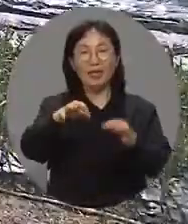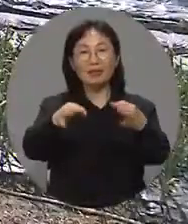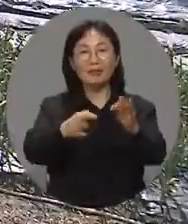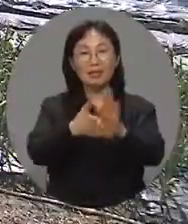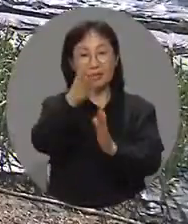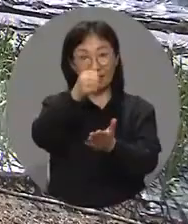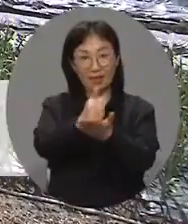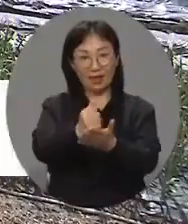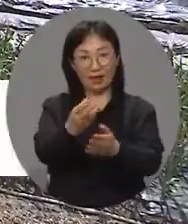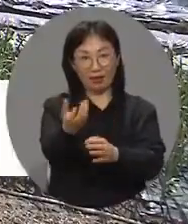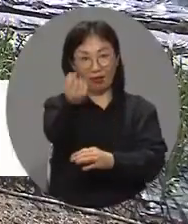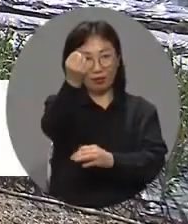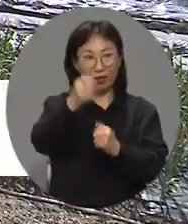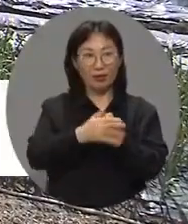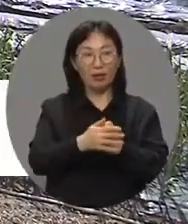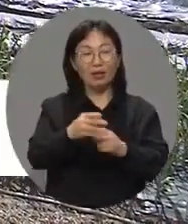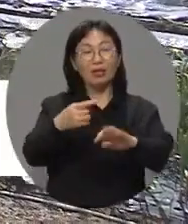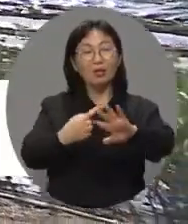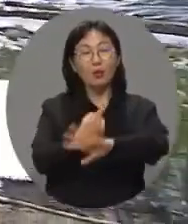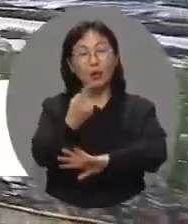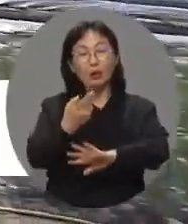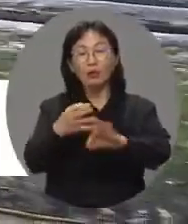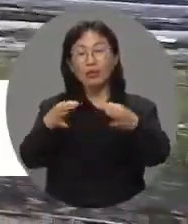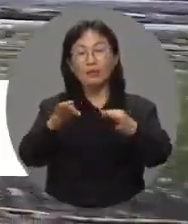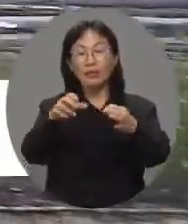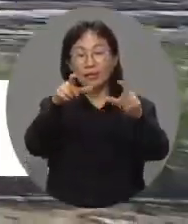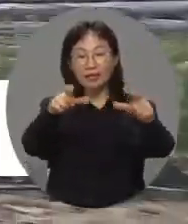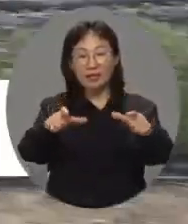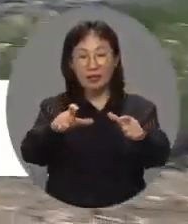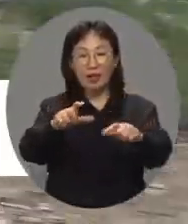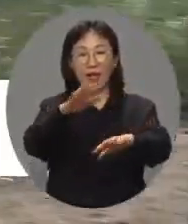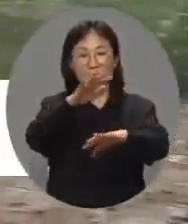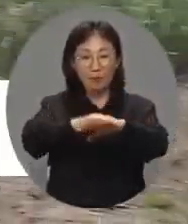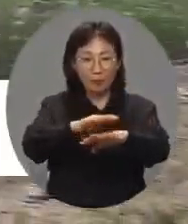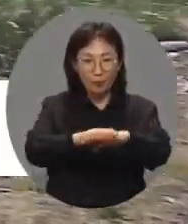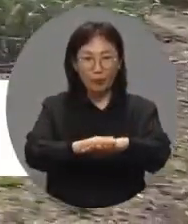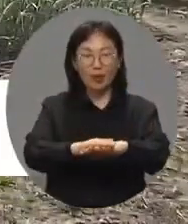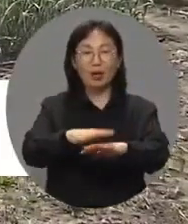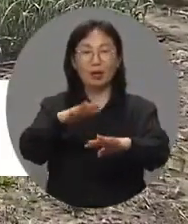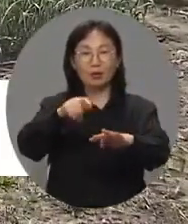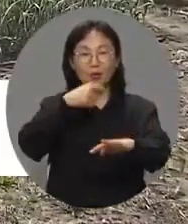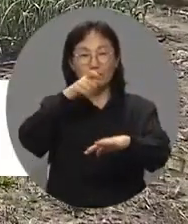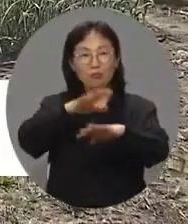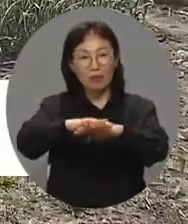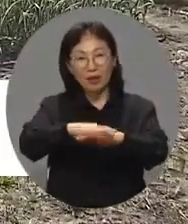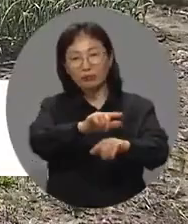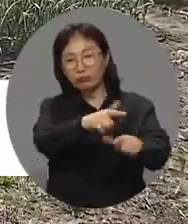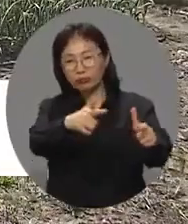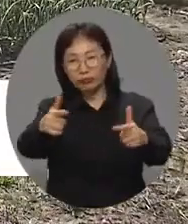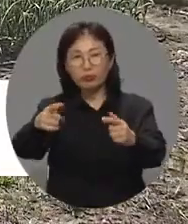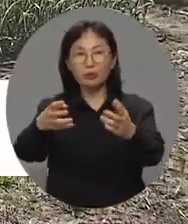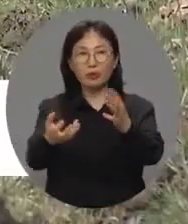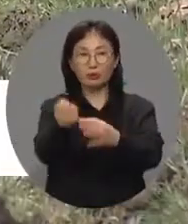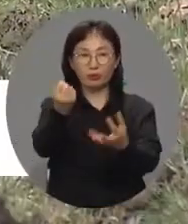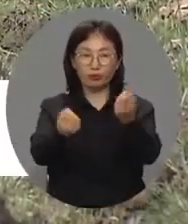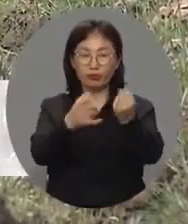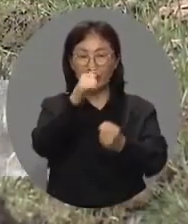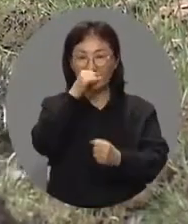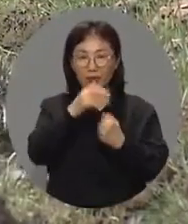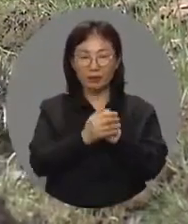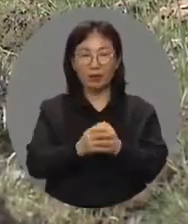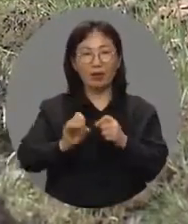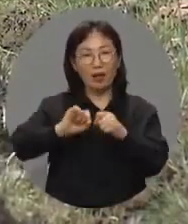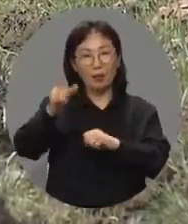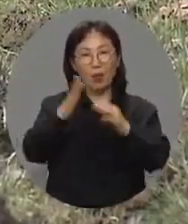시장은 이곳 말고도 김제 지역에 본인 명의의 논과 밭이 5,500여 제곱미터에 달합니다. 역시